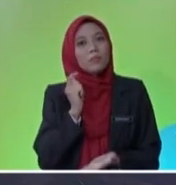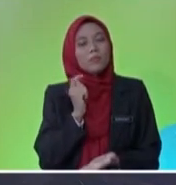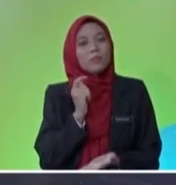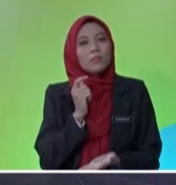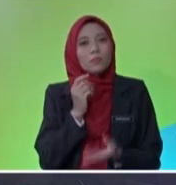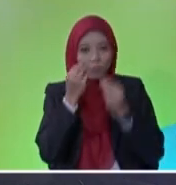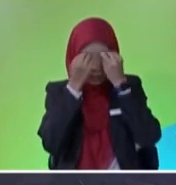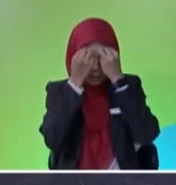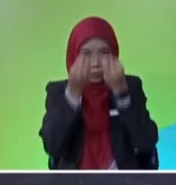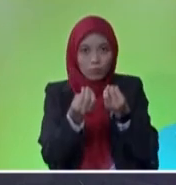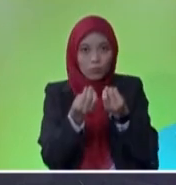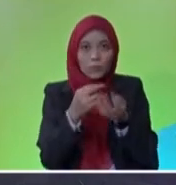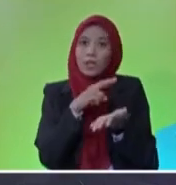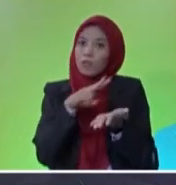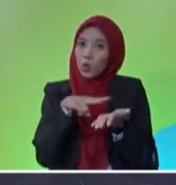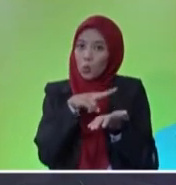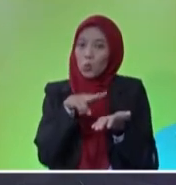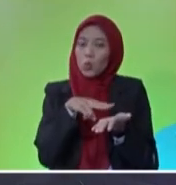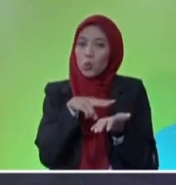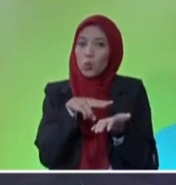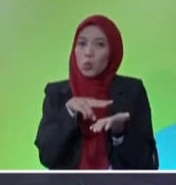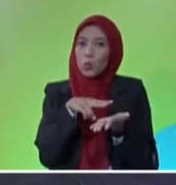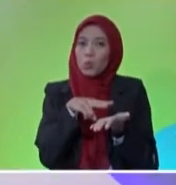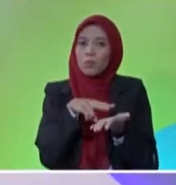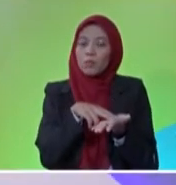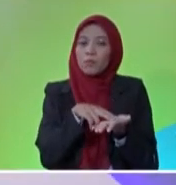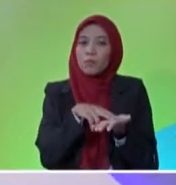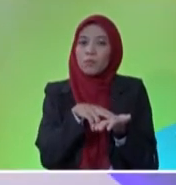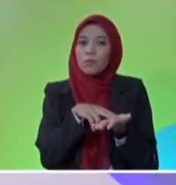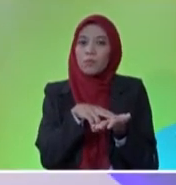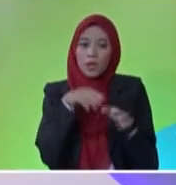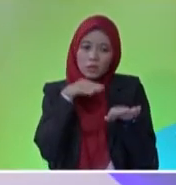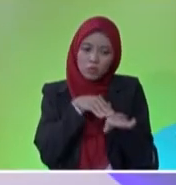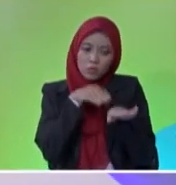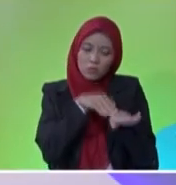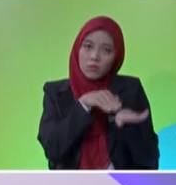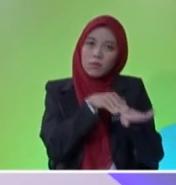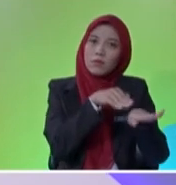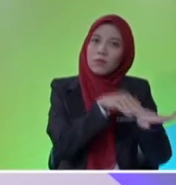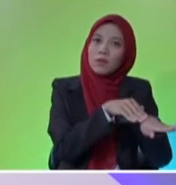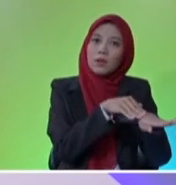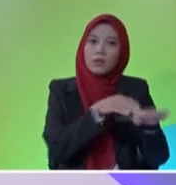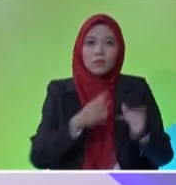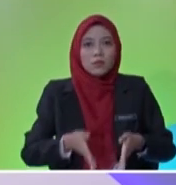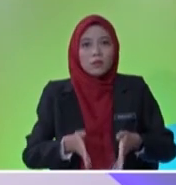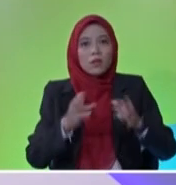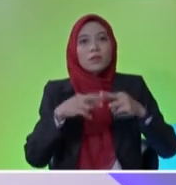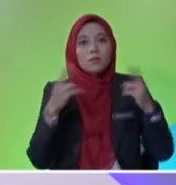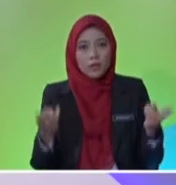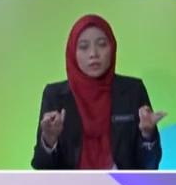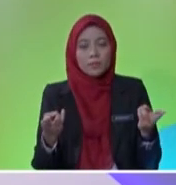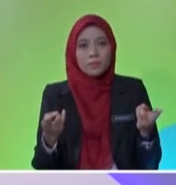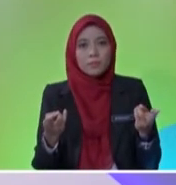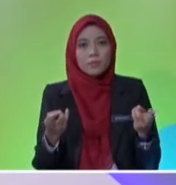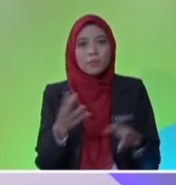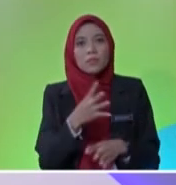maklumat berdasarkan video tadinya Jakarta kesesakan lalulintas berlaku di situ dan